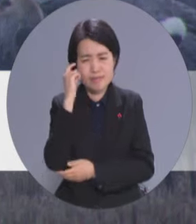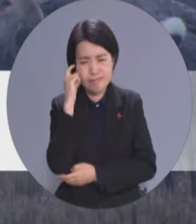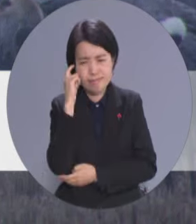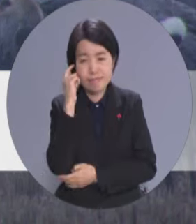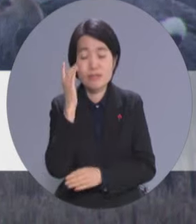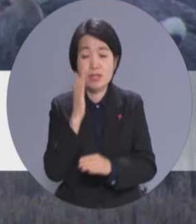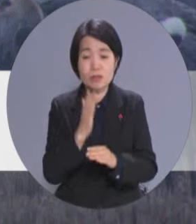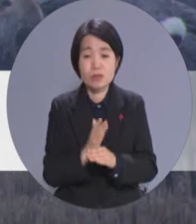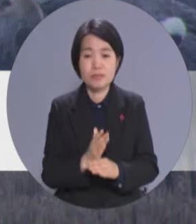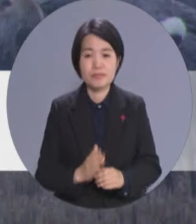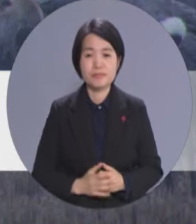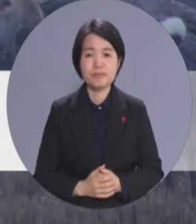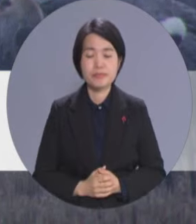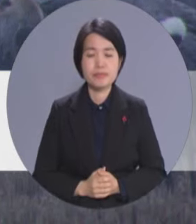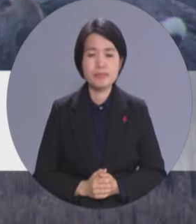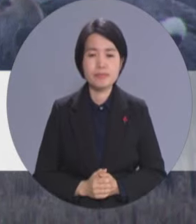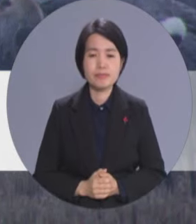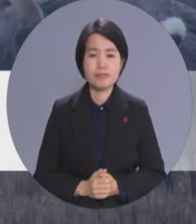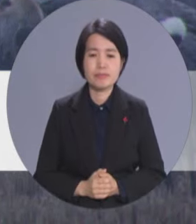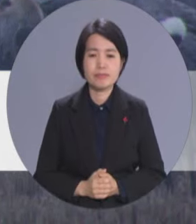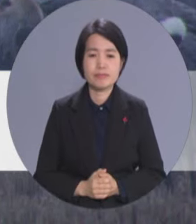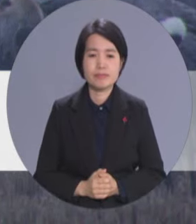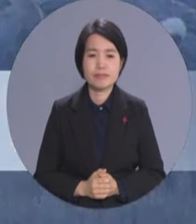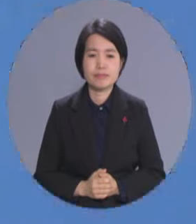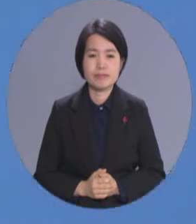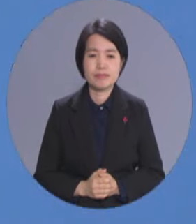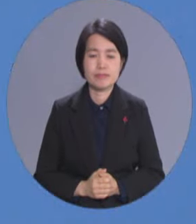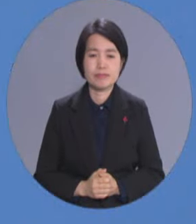있습니다. 김주희 기자가 보도합니다.